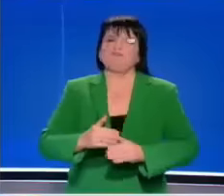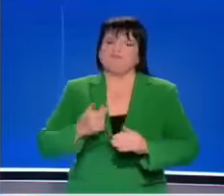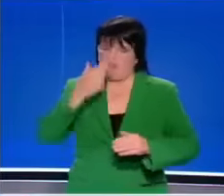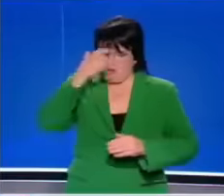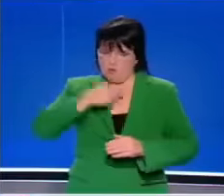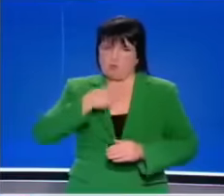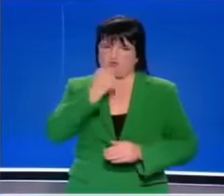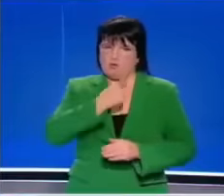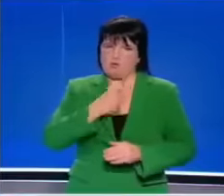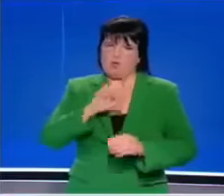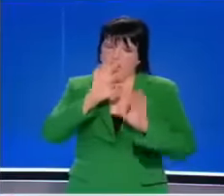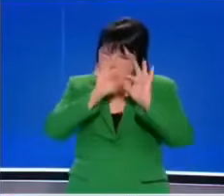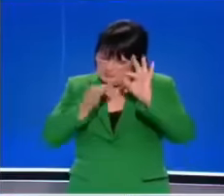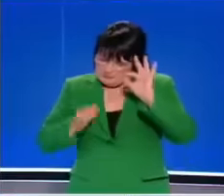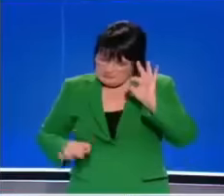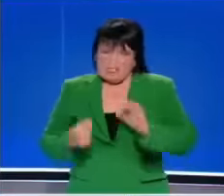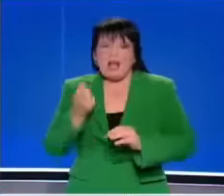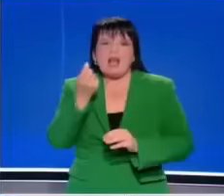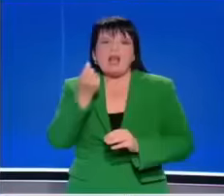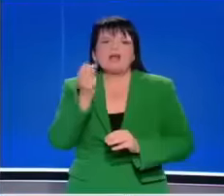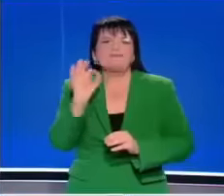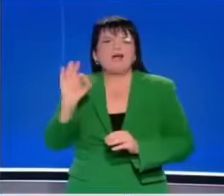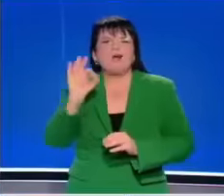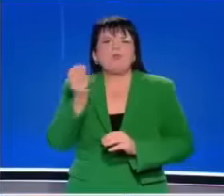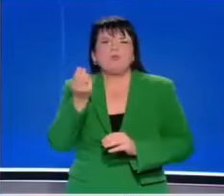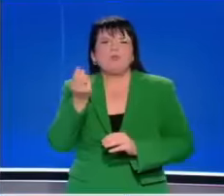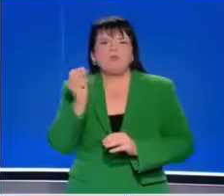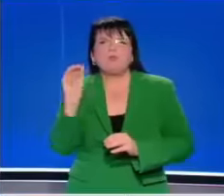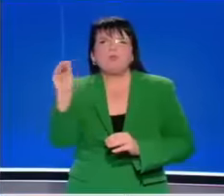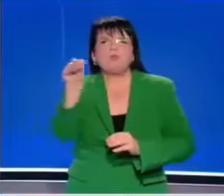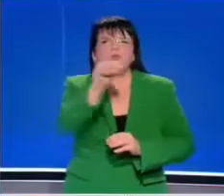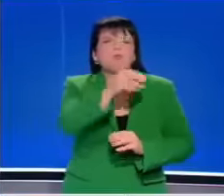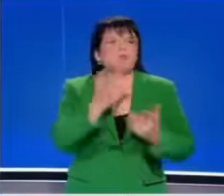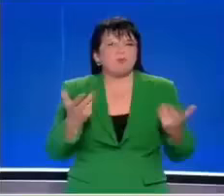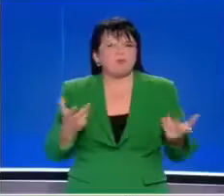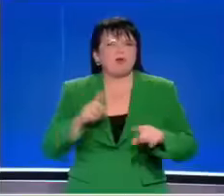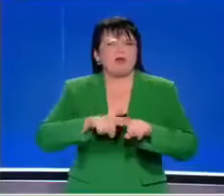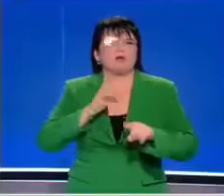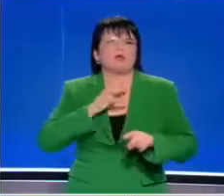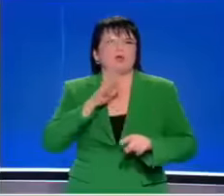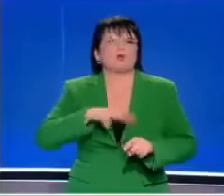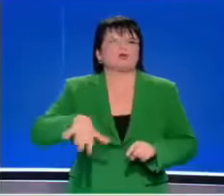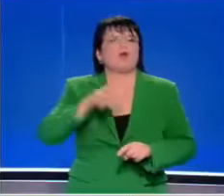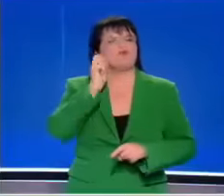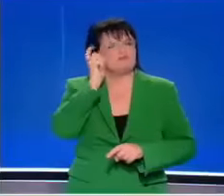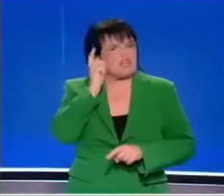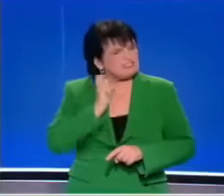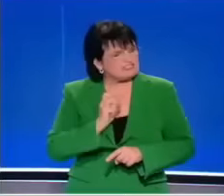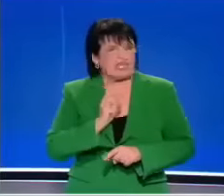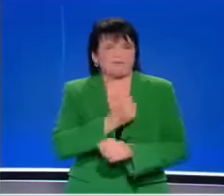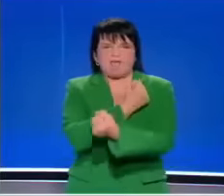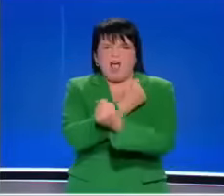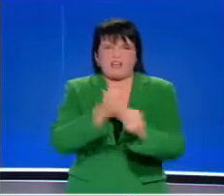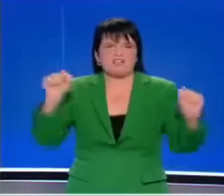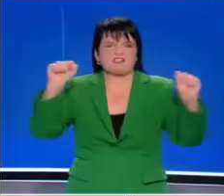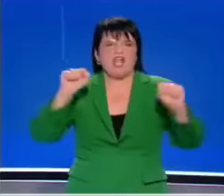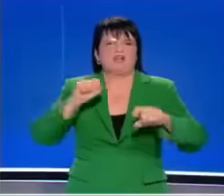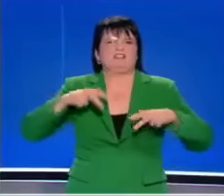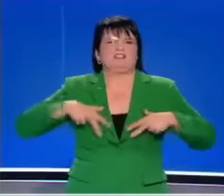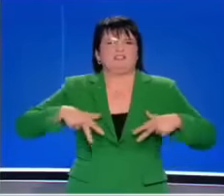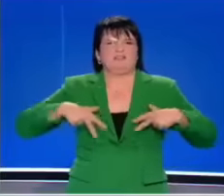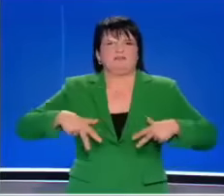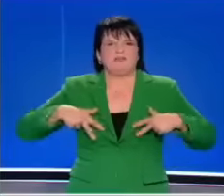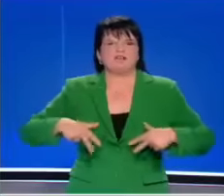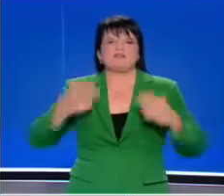θα μελετήσω και το τελευταίο ευρώ που πάει και θα μελετήσουμε και που έχουνε πάει και ο ελληνικός λαός θα ξέρει επιτέλους θα έχει μια ανεξάρτητη κυβέρνηση η οποία